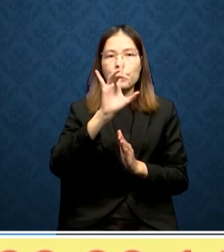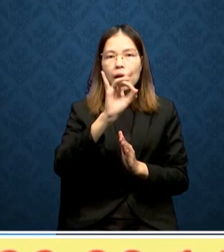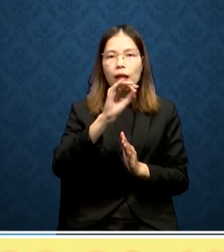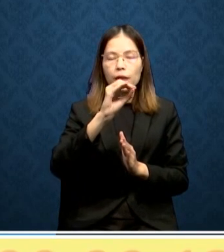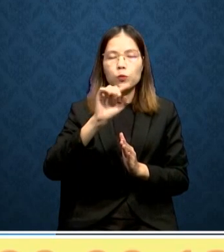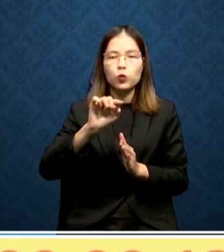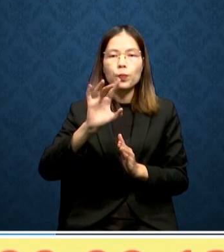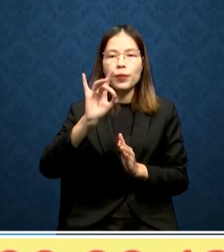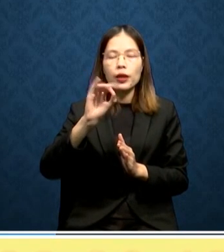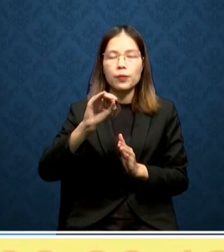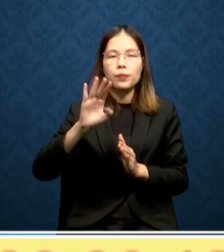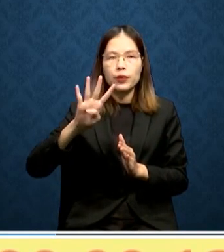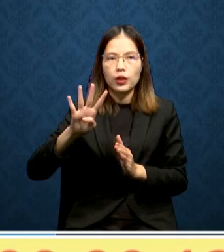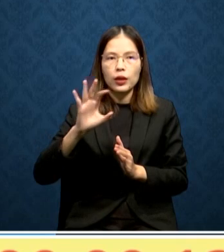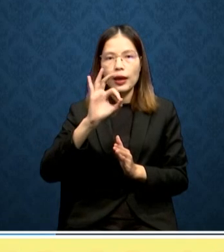80.84 และร้อยละ